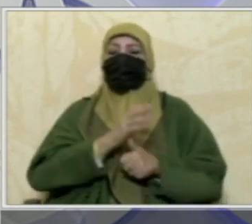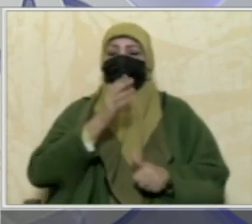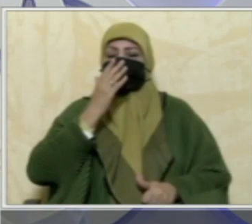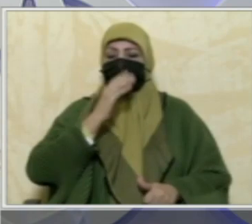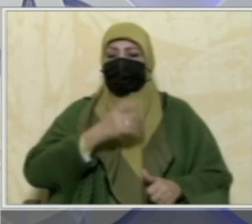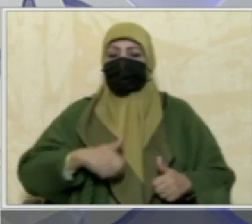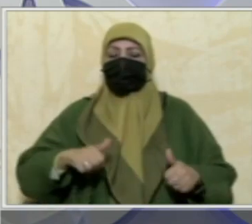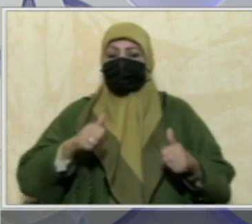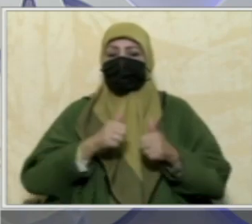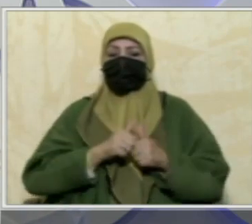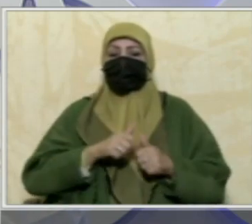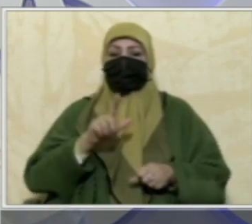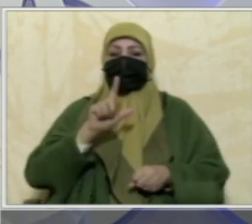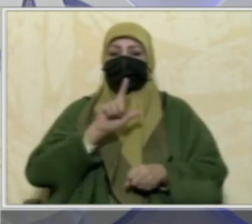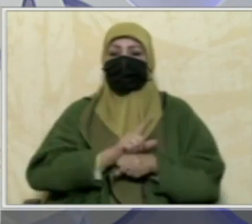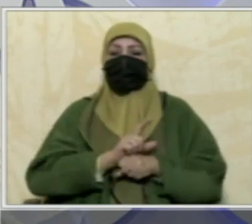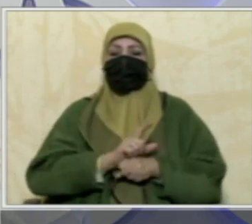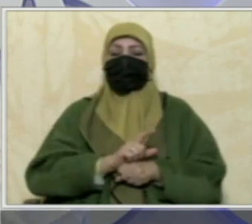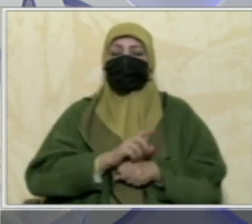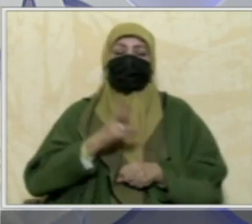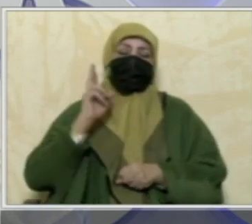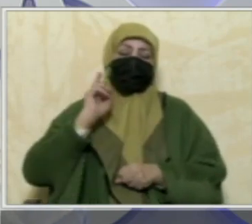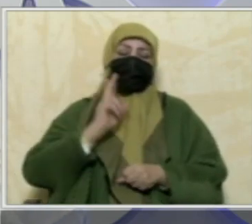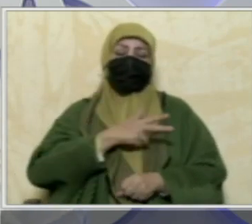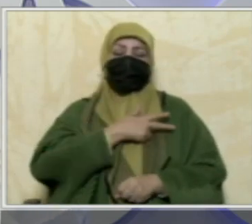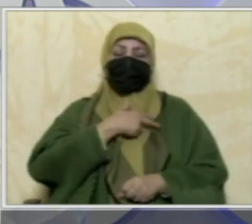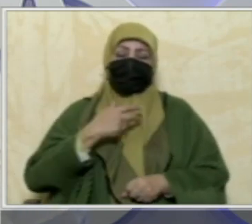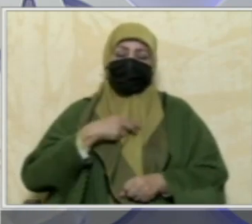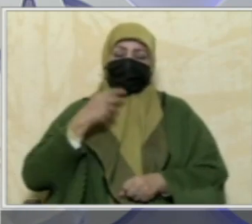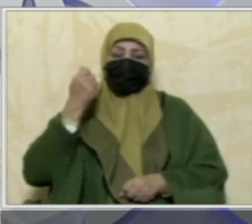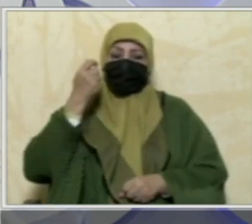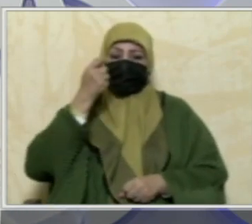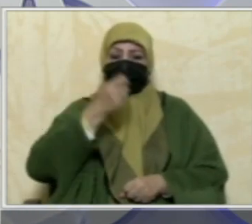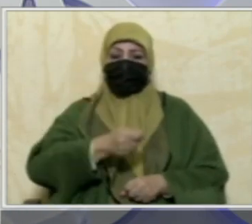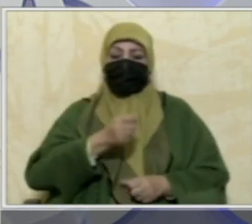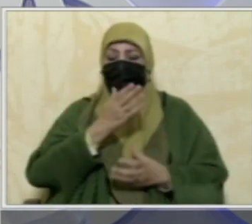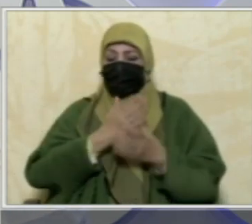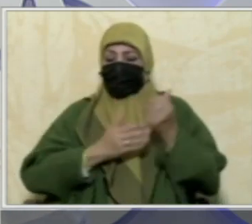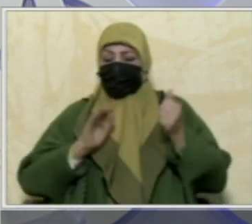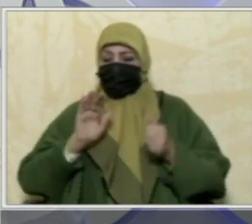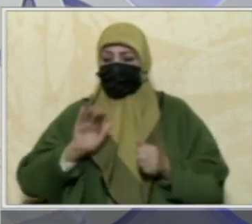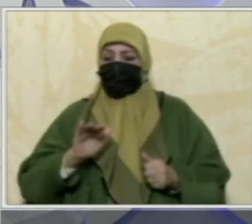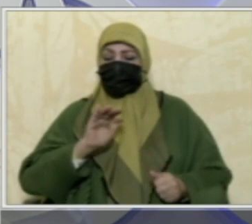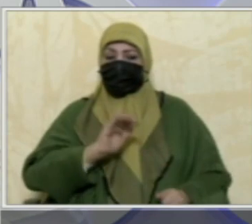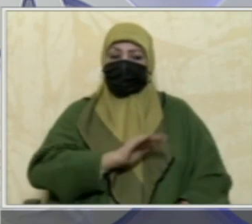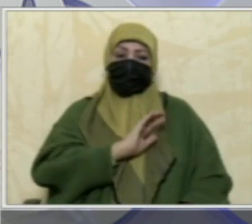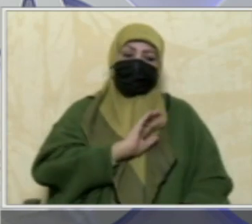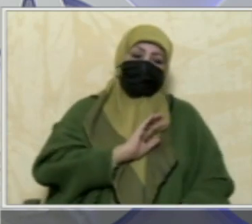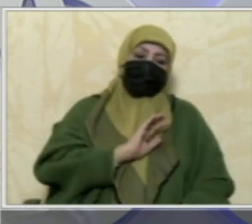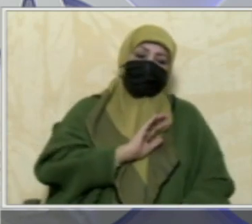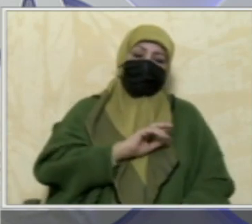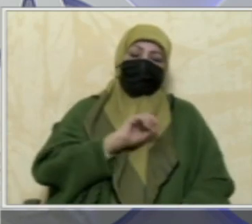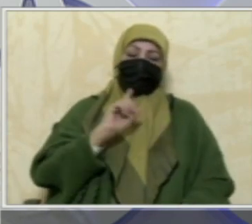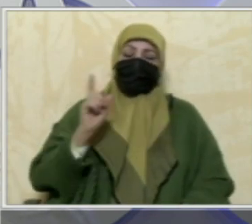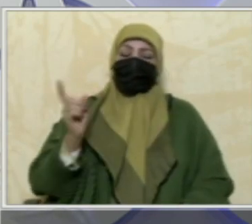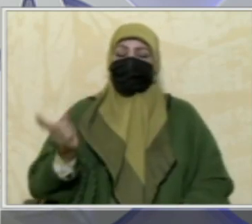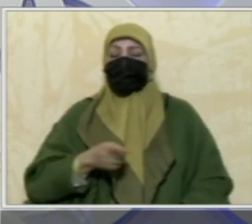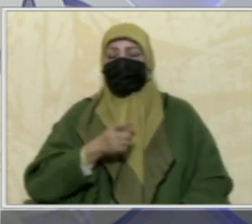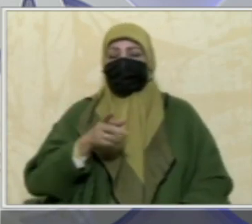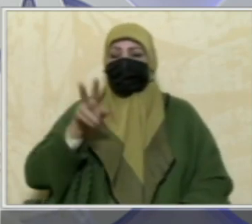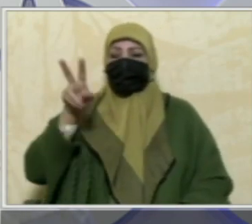هذا المال من اجل ان تساعدها في النفق على اولاده وبالتالي لو يسالني واحد يقول يا شيخ مثلا